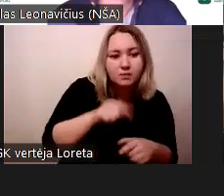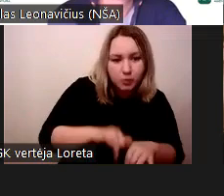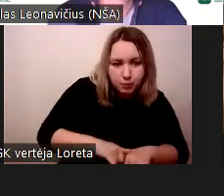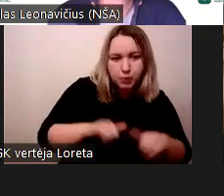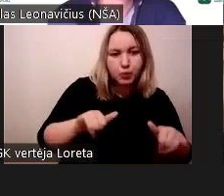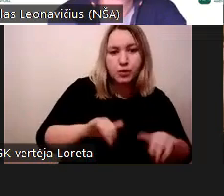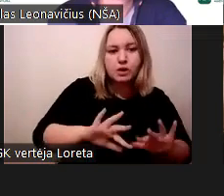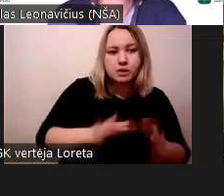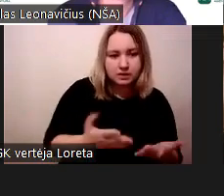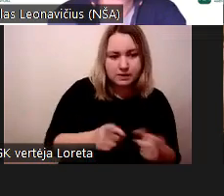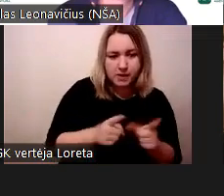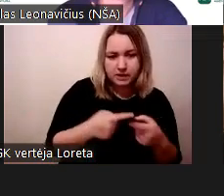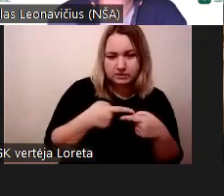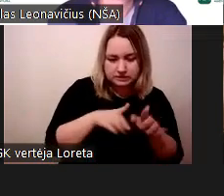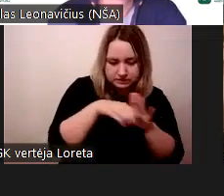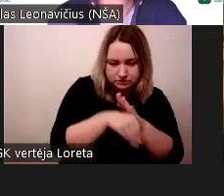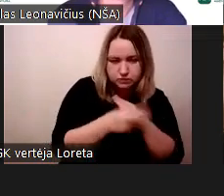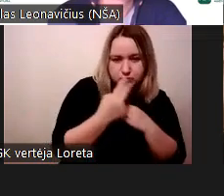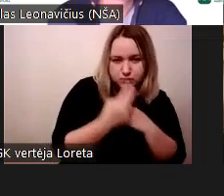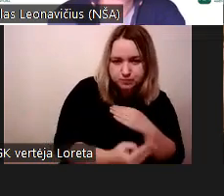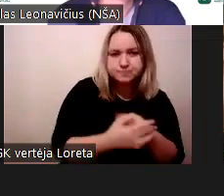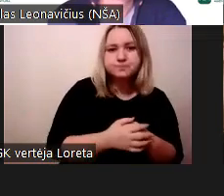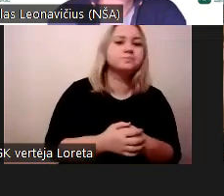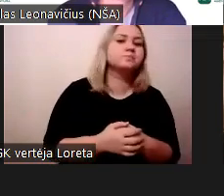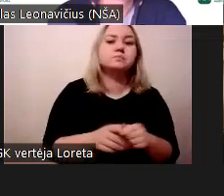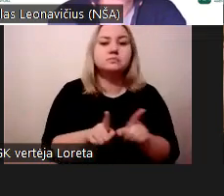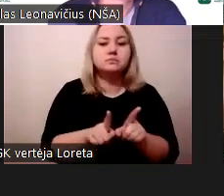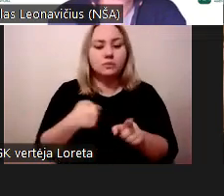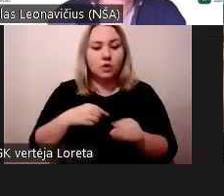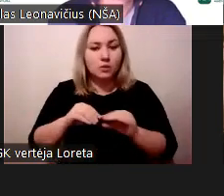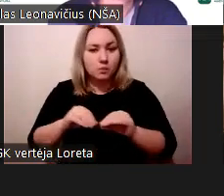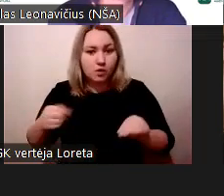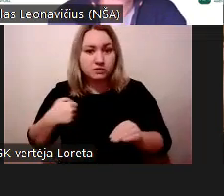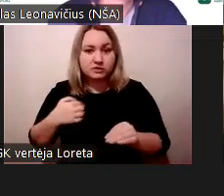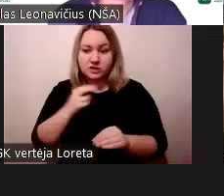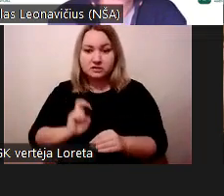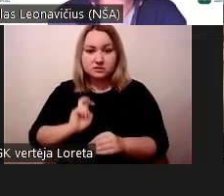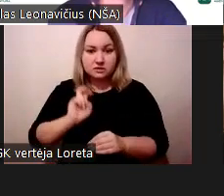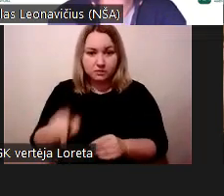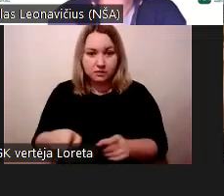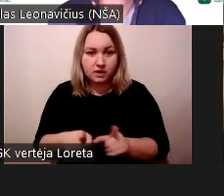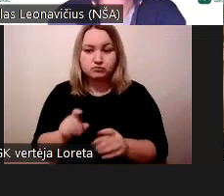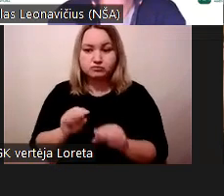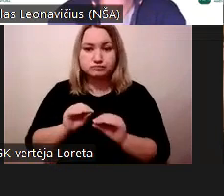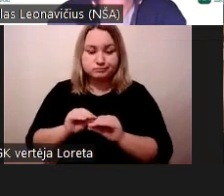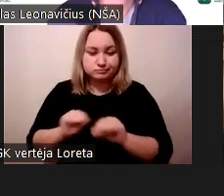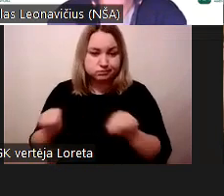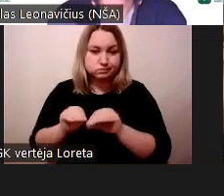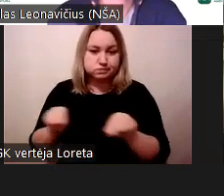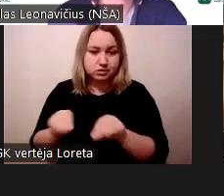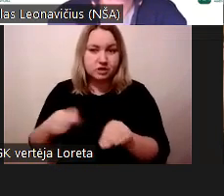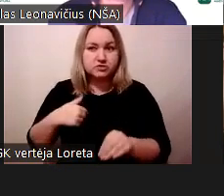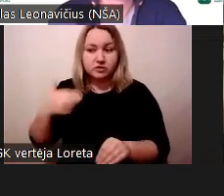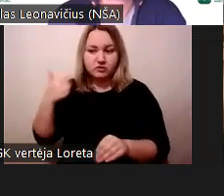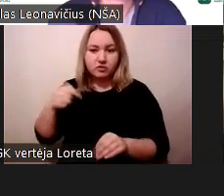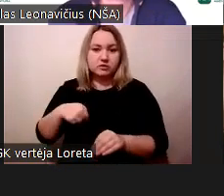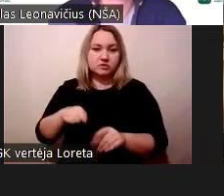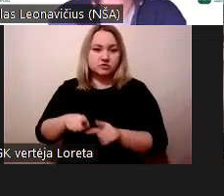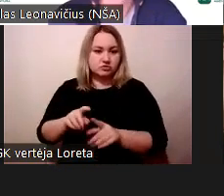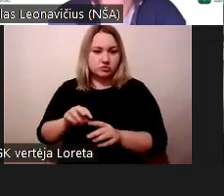pusę, ir kaip mokytas aš ateidavau į klasę ir darydavau tai, ką maniau